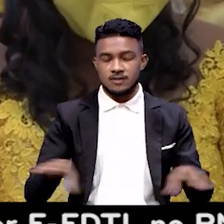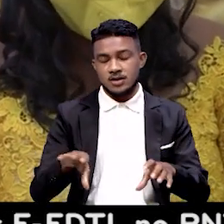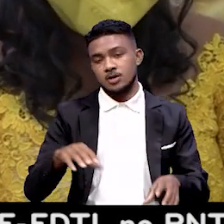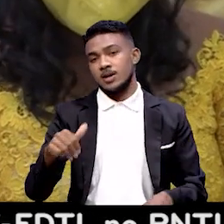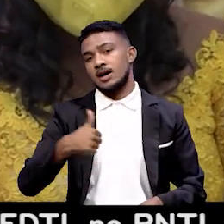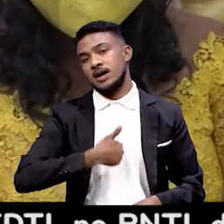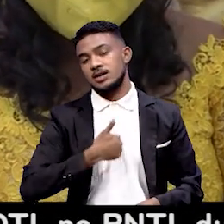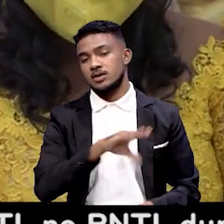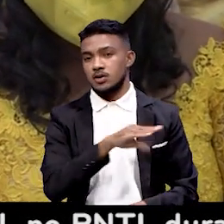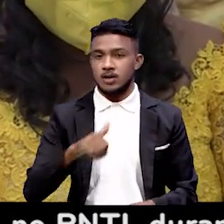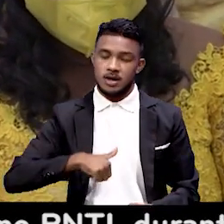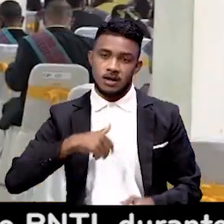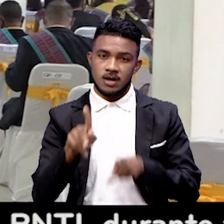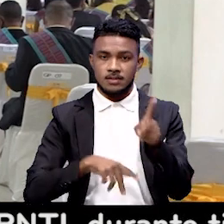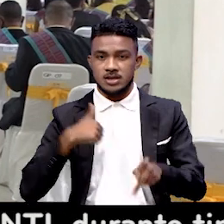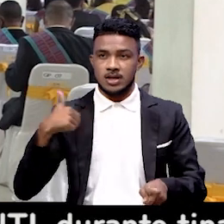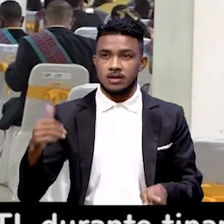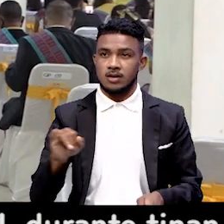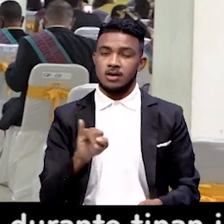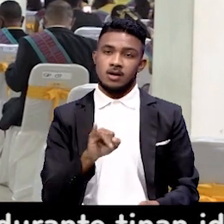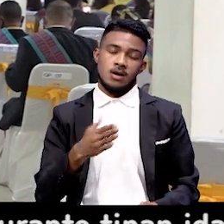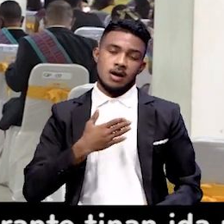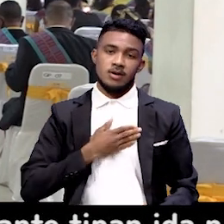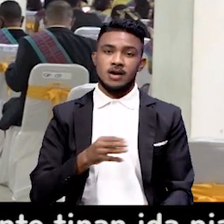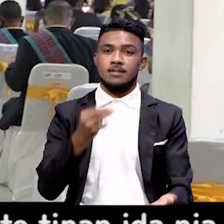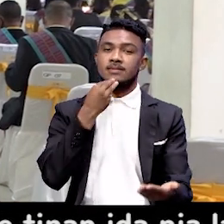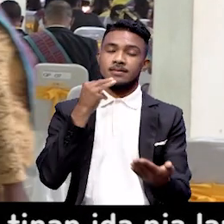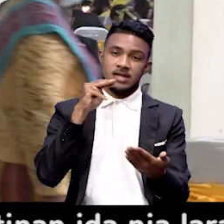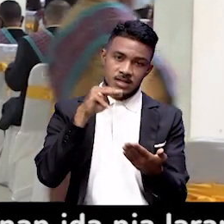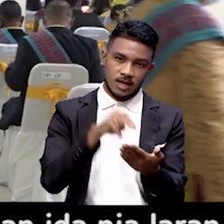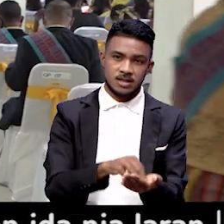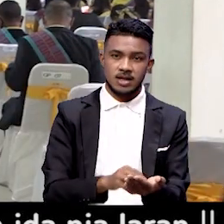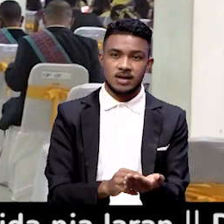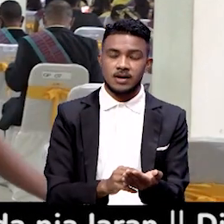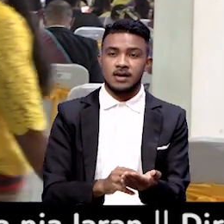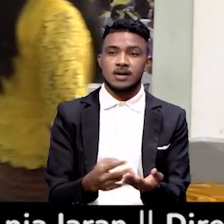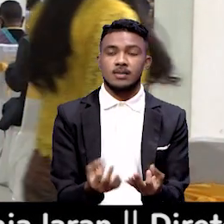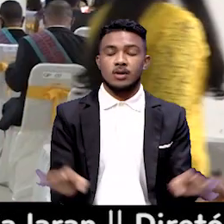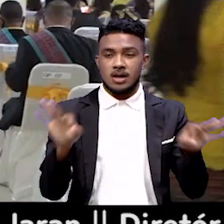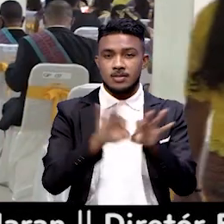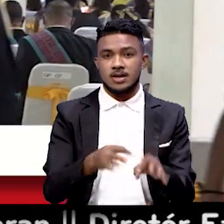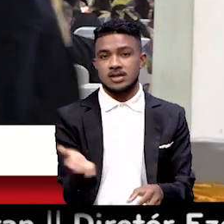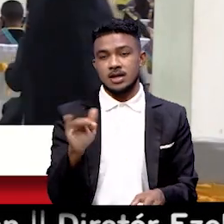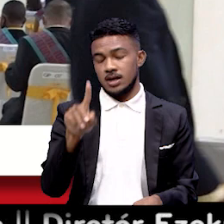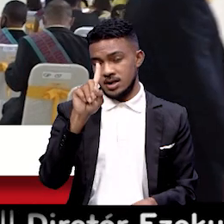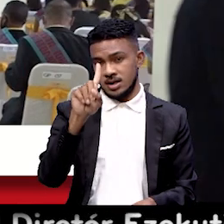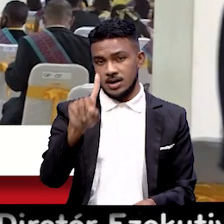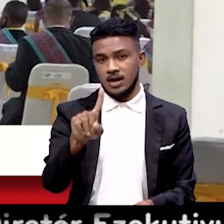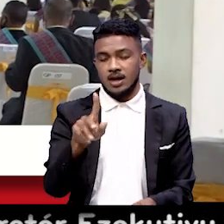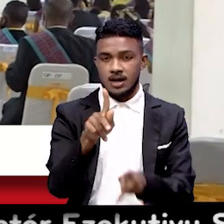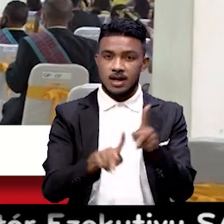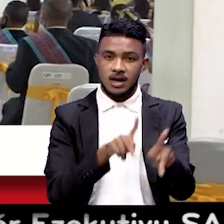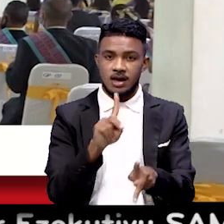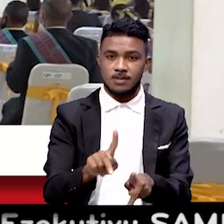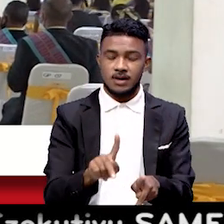selu. Aune mensaje principal ba sira maka permeru at bele sai ema nebe ma la